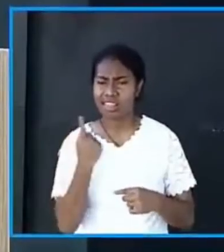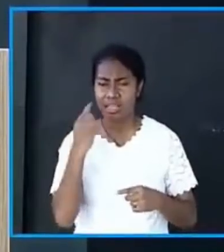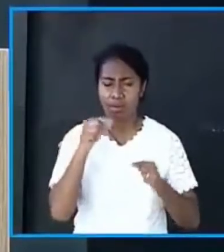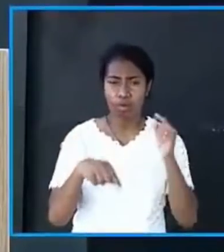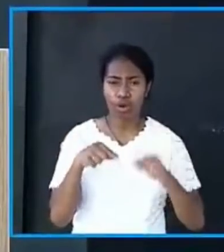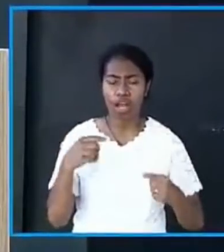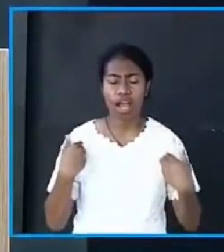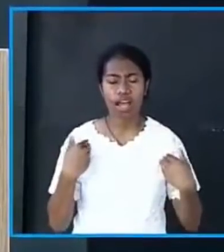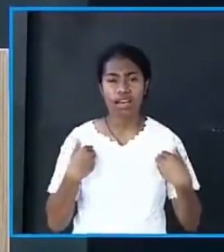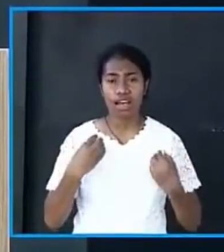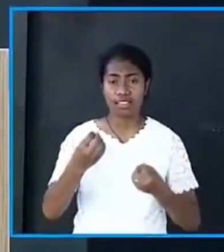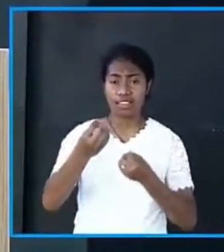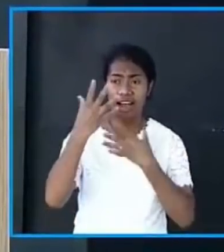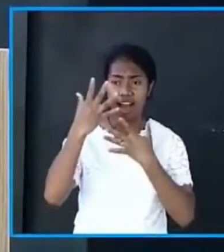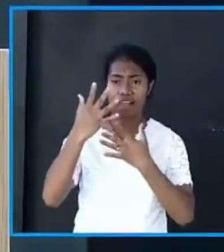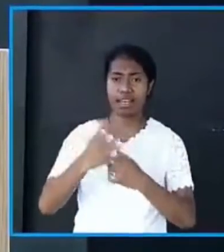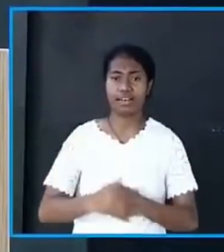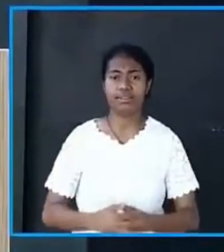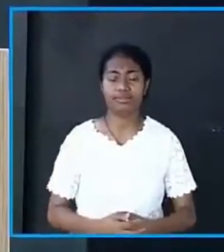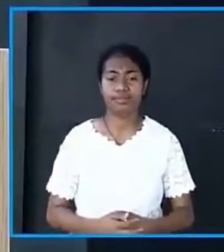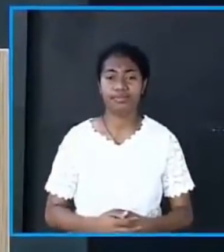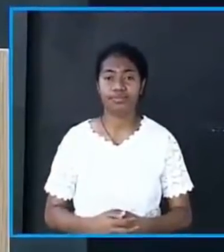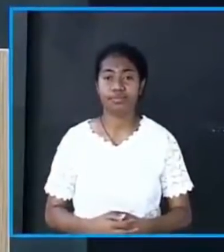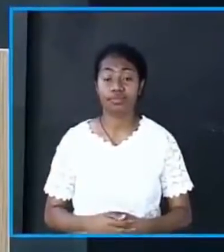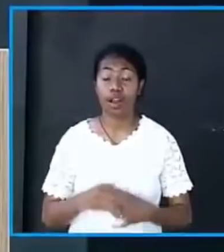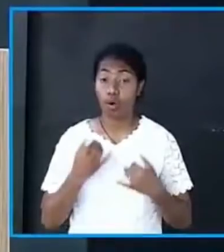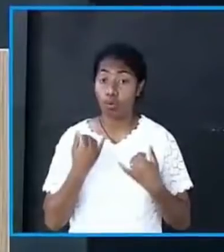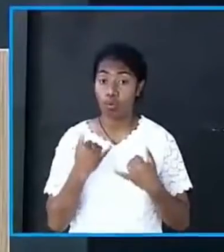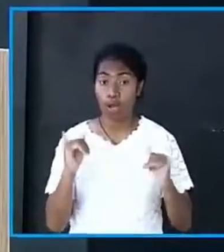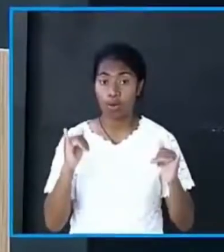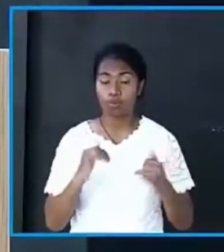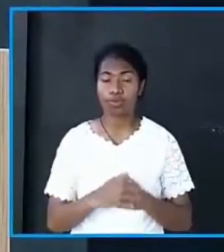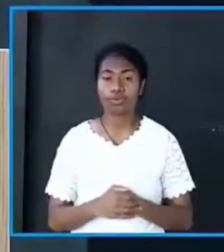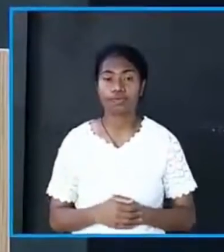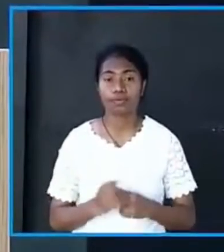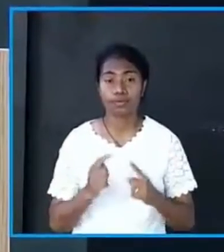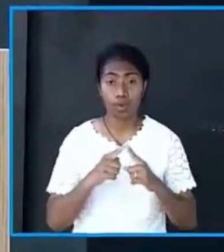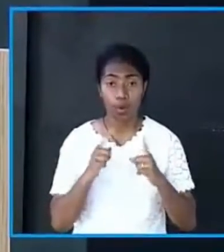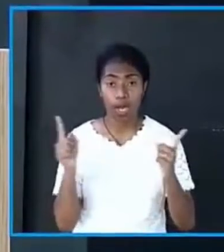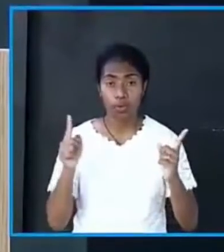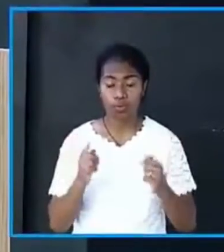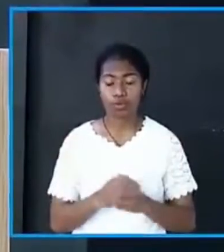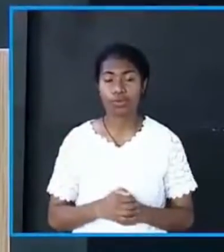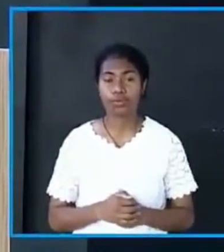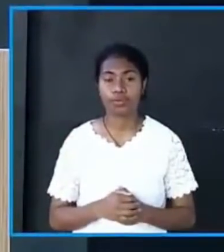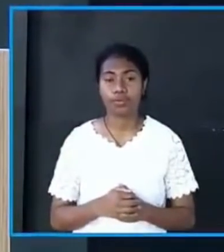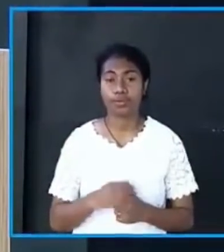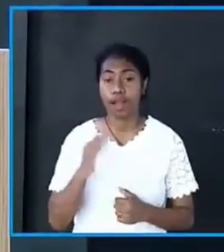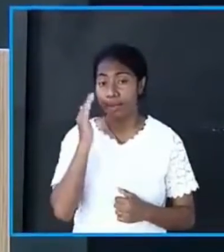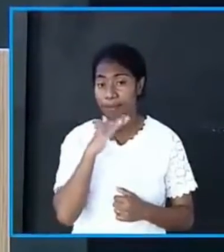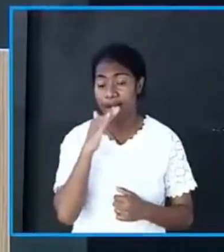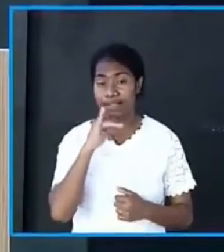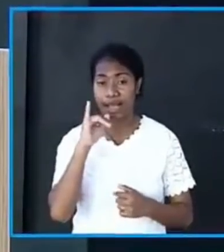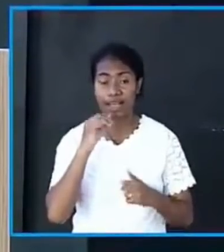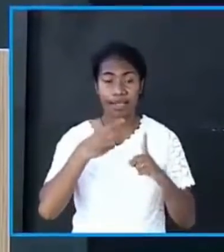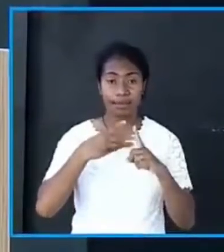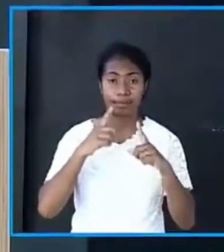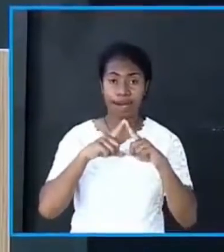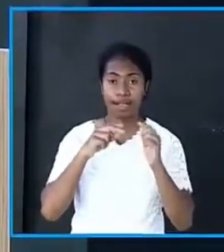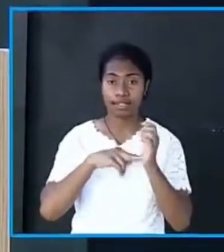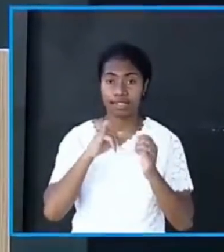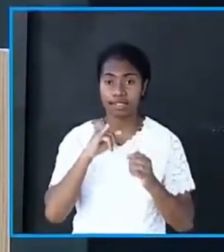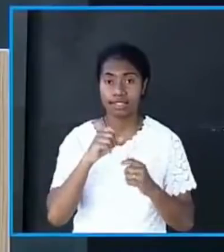yang Tuhan treeguard walaupun itu dalam bahasa yunaninya Sungai